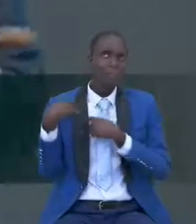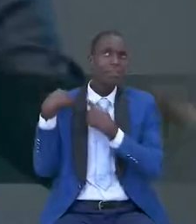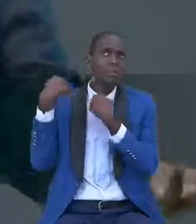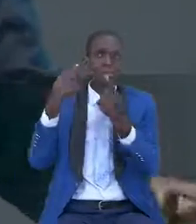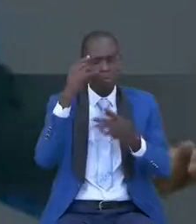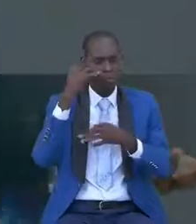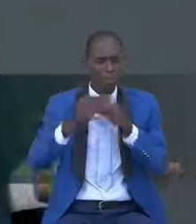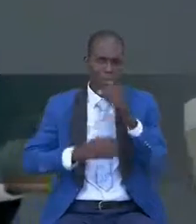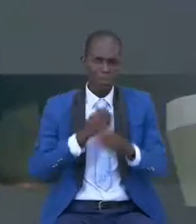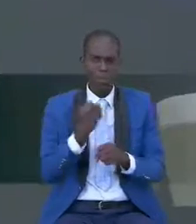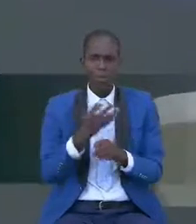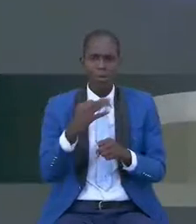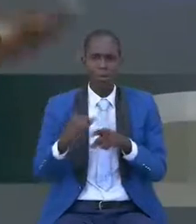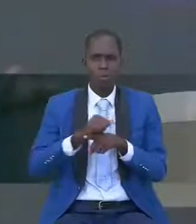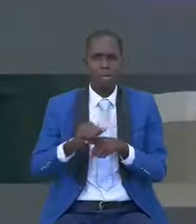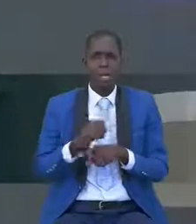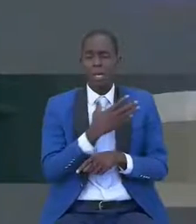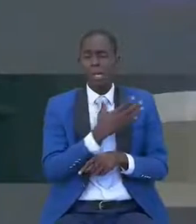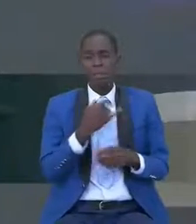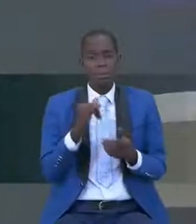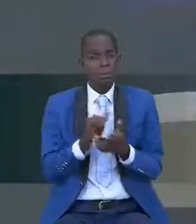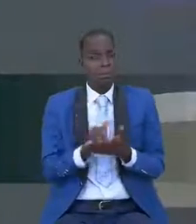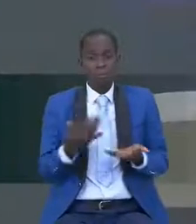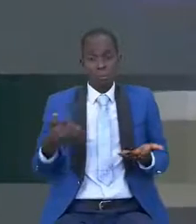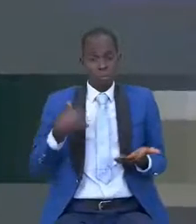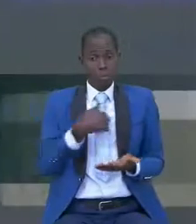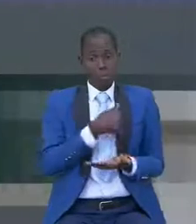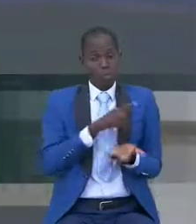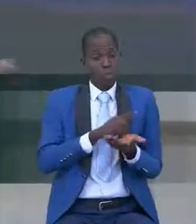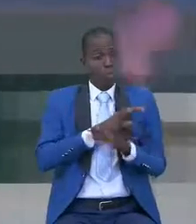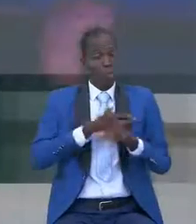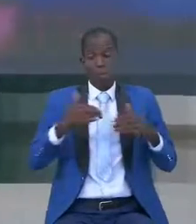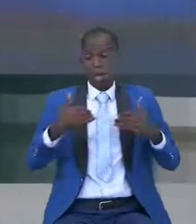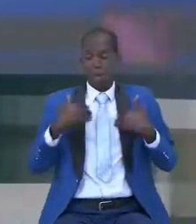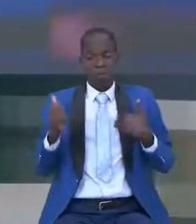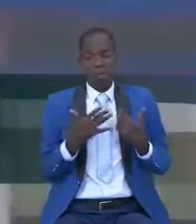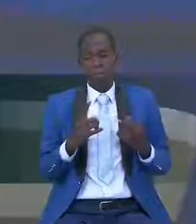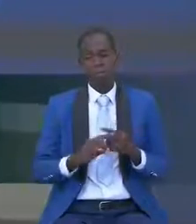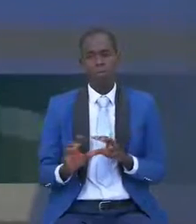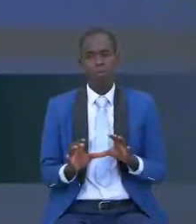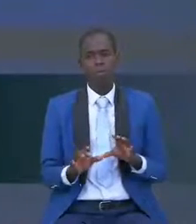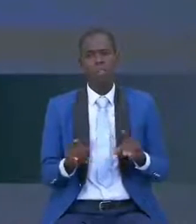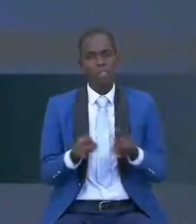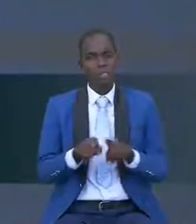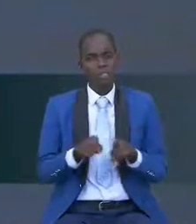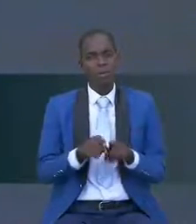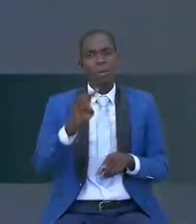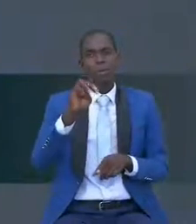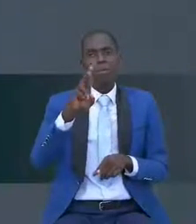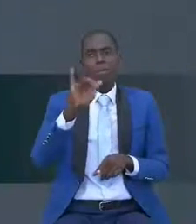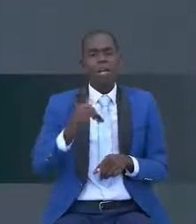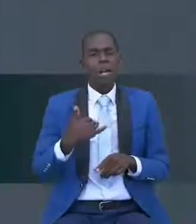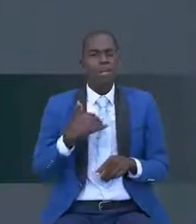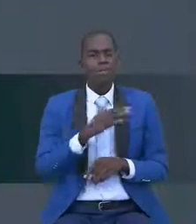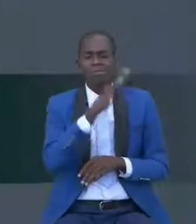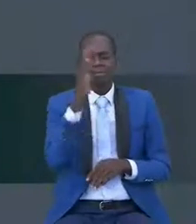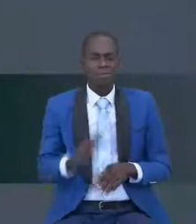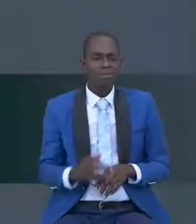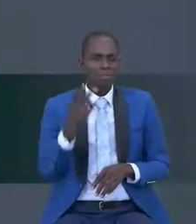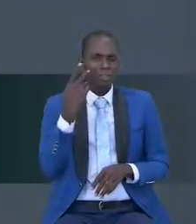leur profession. Ils ont dit qu'ils n'ont rien à faire, ils ne peuvent rien faire. Marie n'avait jamais vu rien de pareil